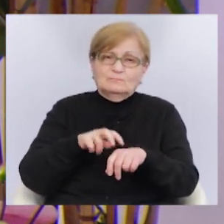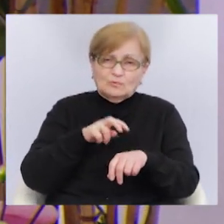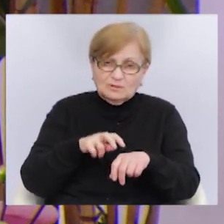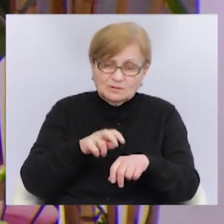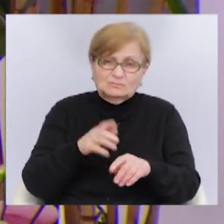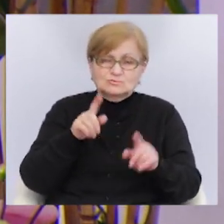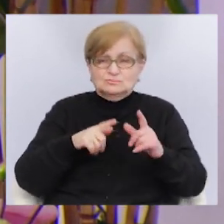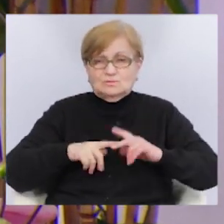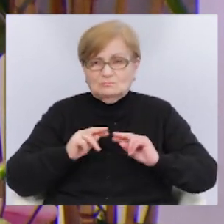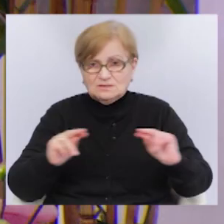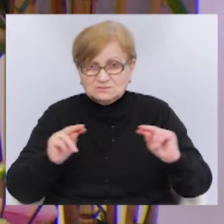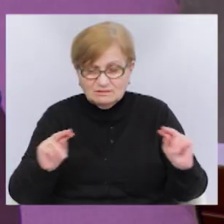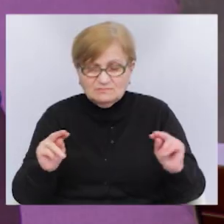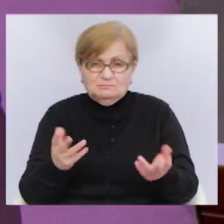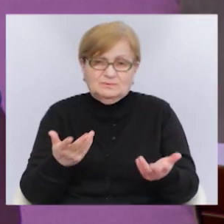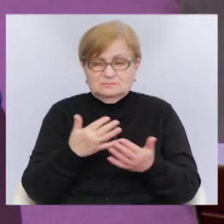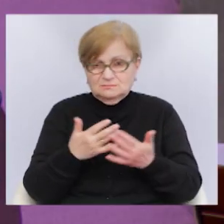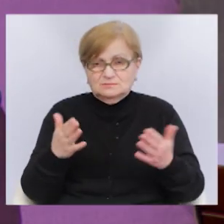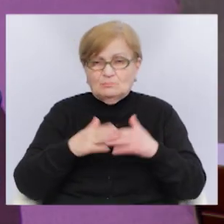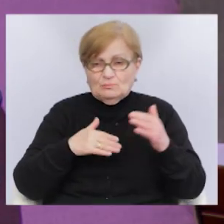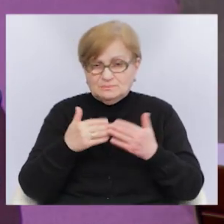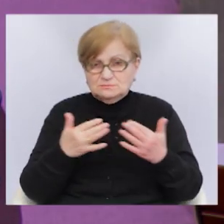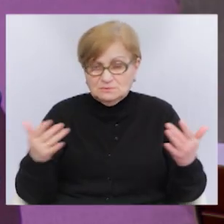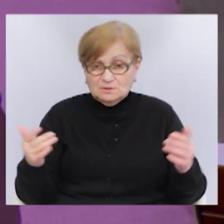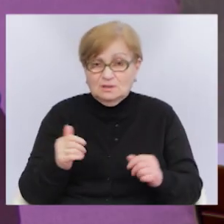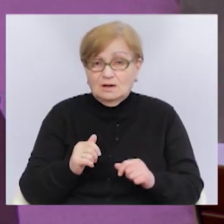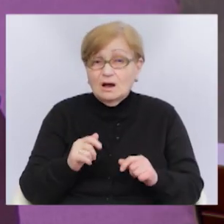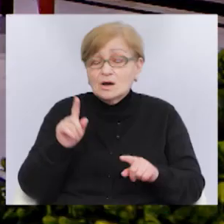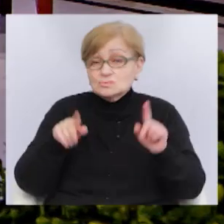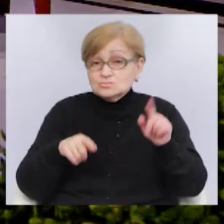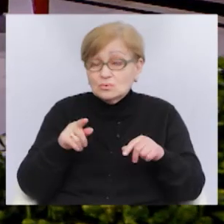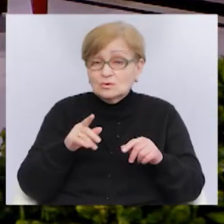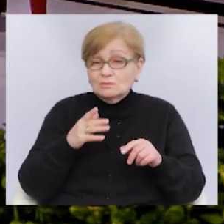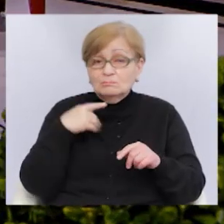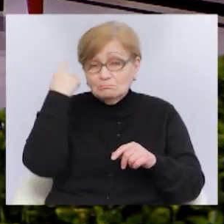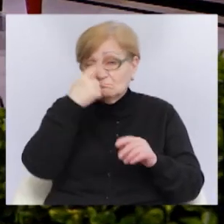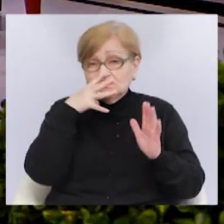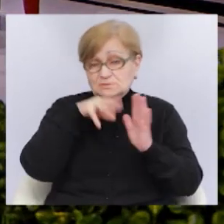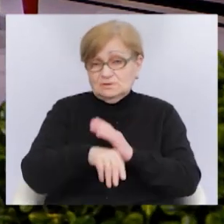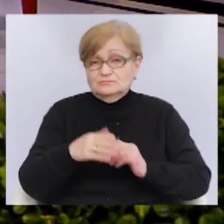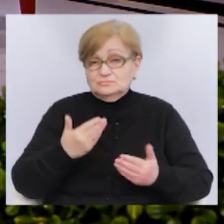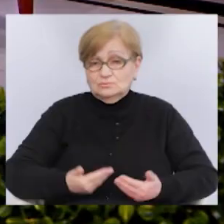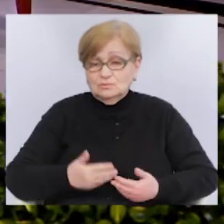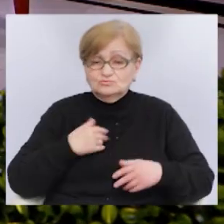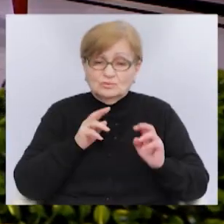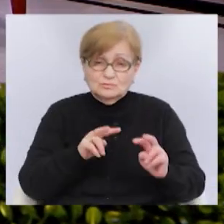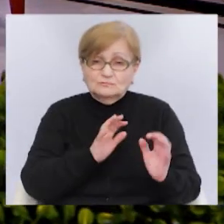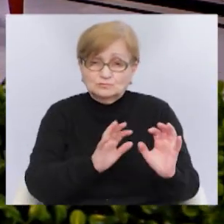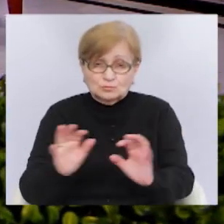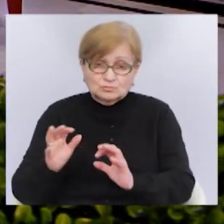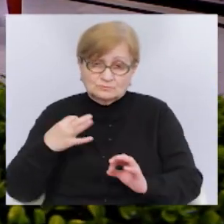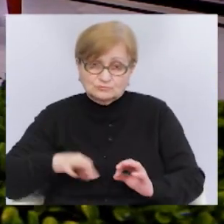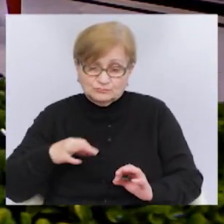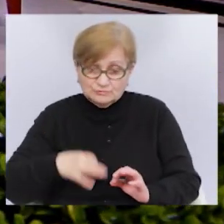მასწავლებელი, ასე ექთანი და სხვა პროფესიის მქონე ადამიანები. ზოგი კი უკვე პირად ცხოვრებაში ხდებით, ვზრუნავთ ჩვენ შვილებზე,